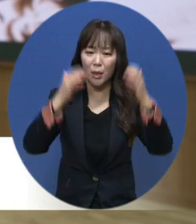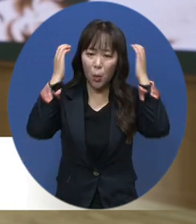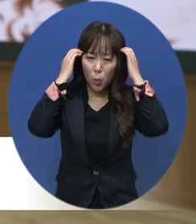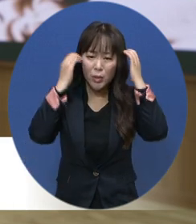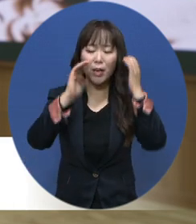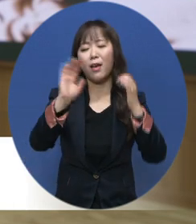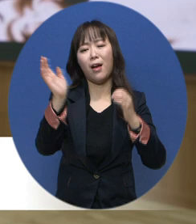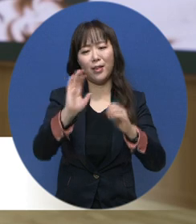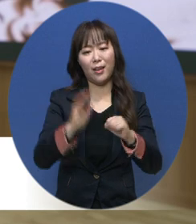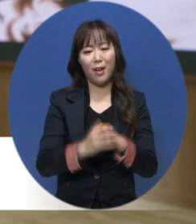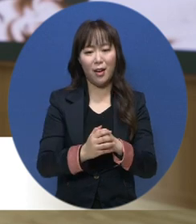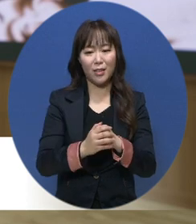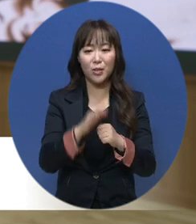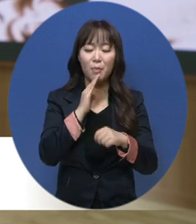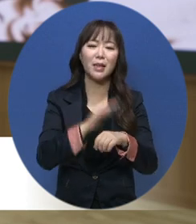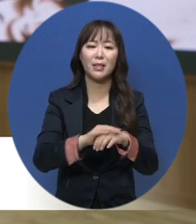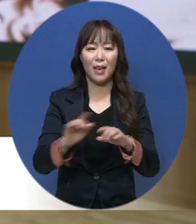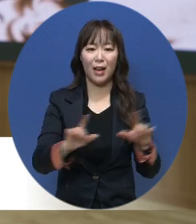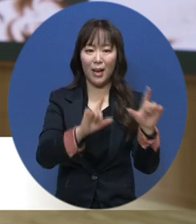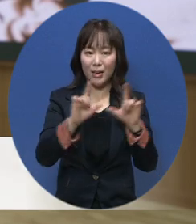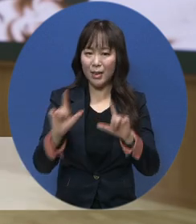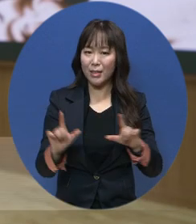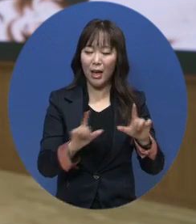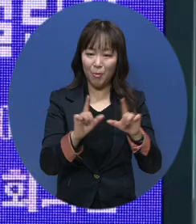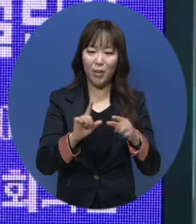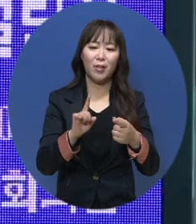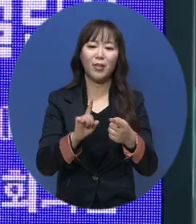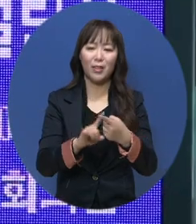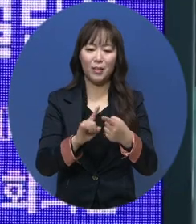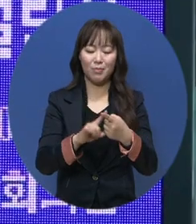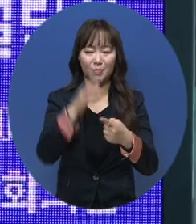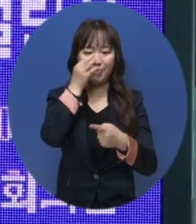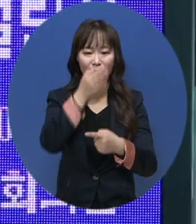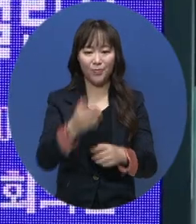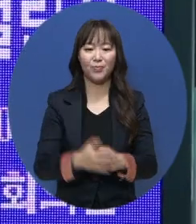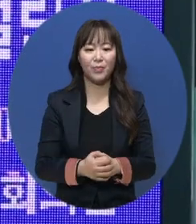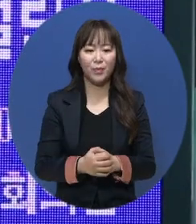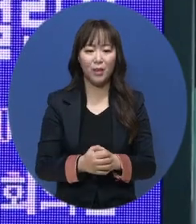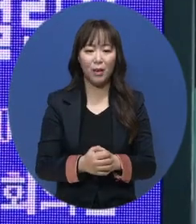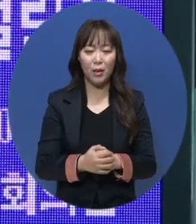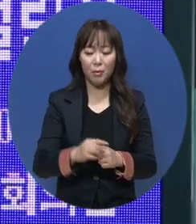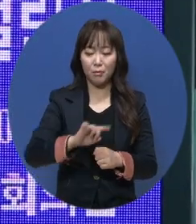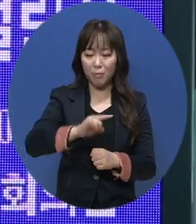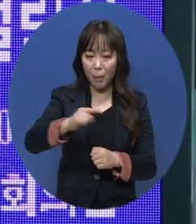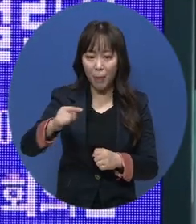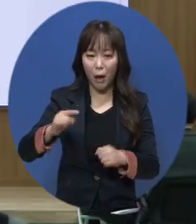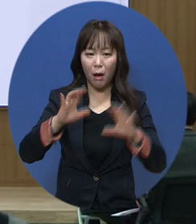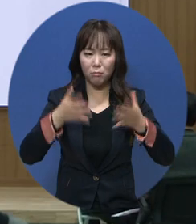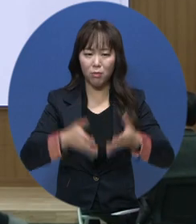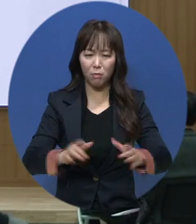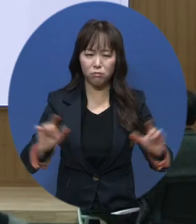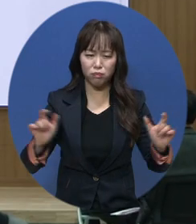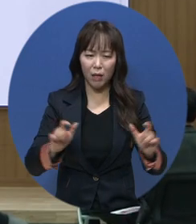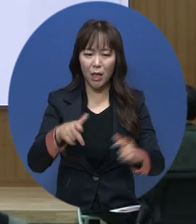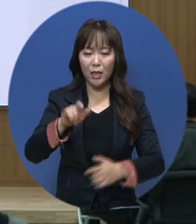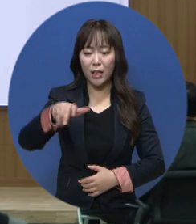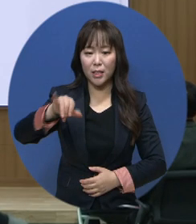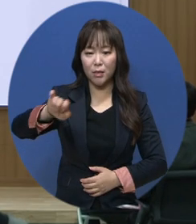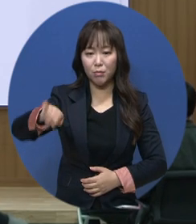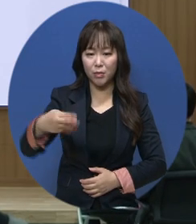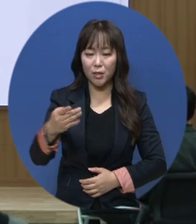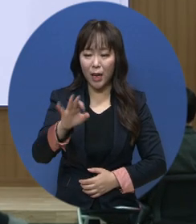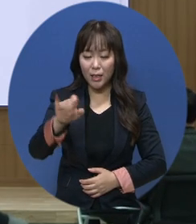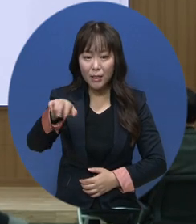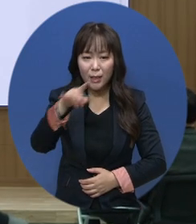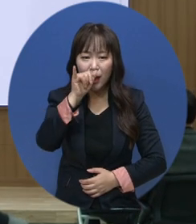아니라 진짜 제대로 누리는 좋은 삶이라는 것을. 챌린지는 저출산 극복 캐치프레이즈가 적힌